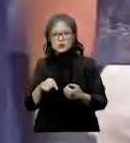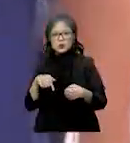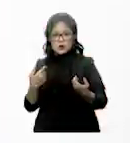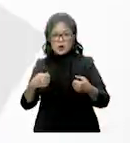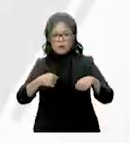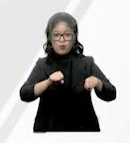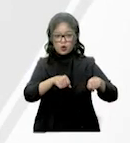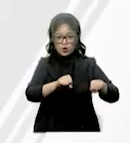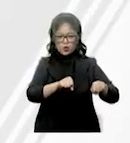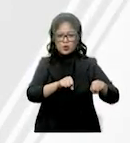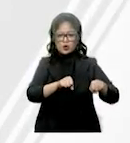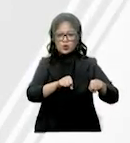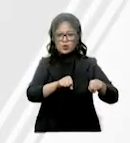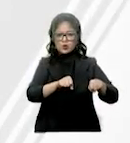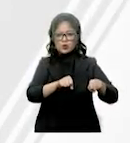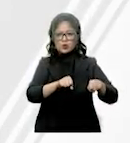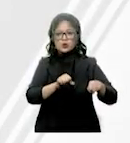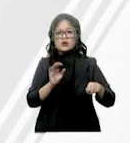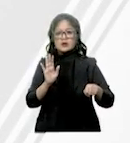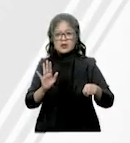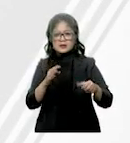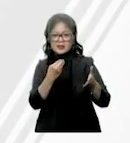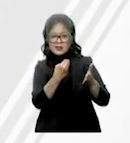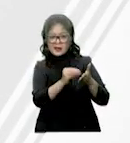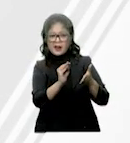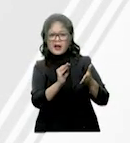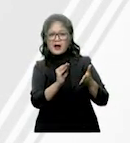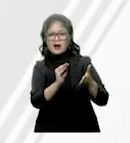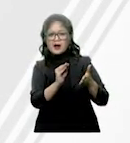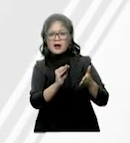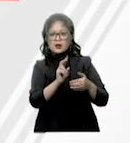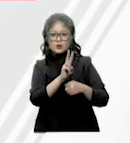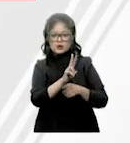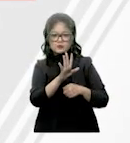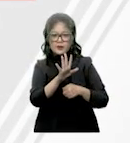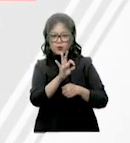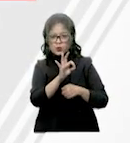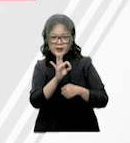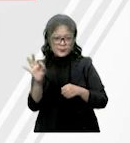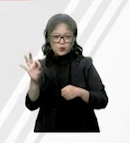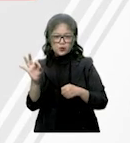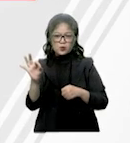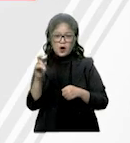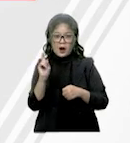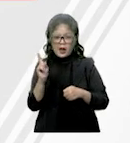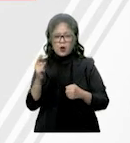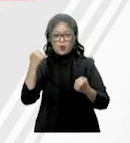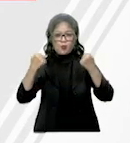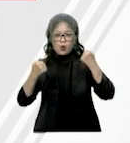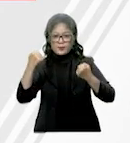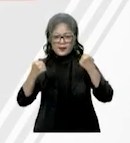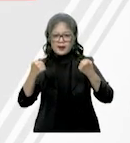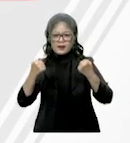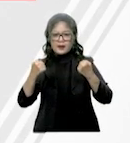sendiri akan dikenakan sanksi tilang sebesar Rp250.000, sementara untuk kendaraan roda 4